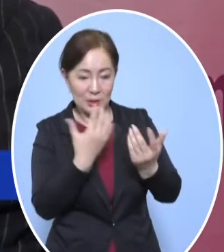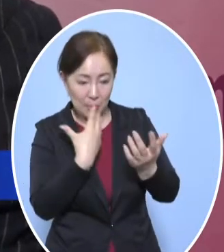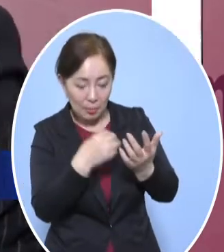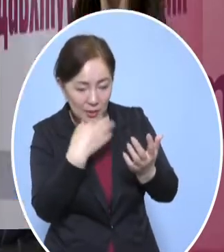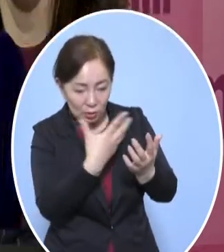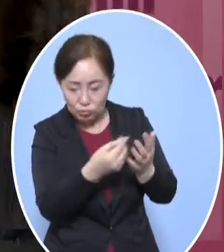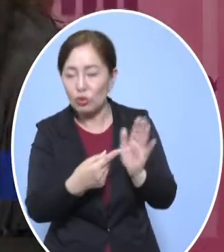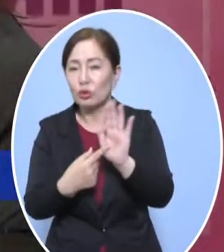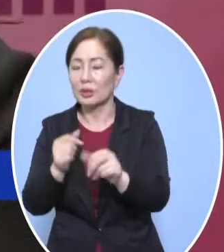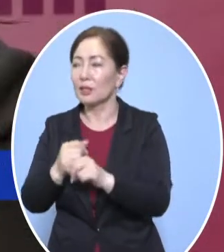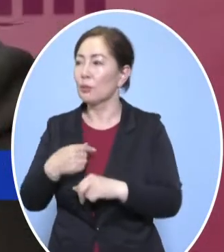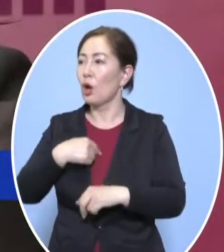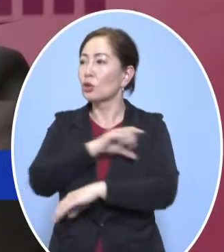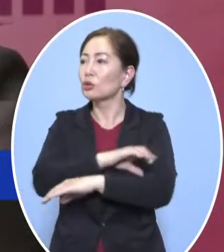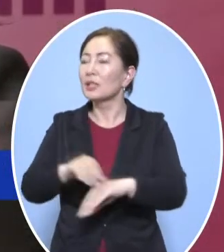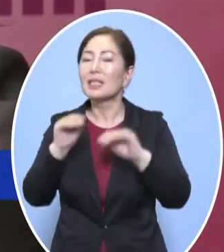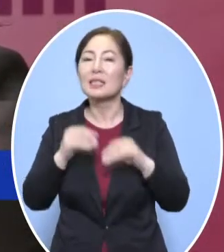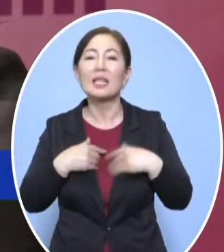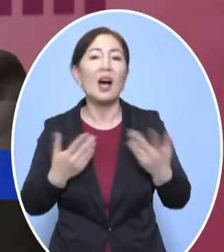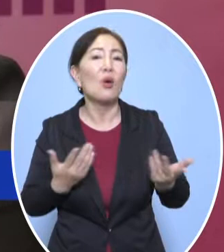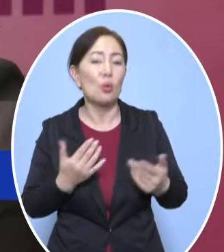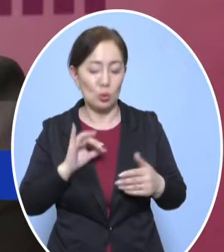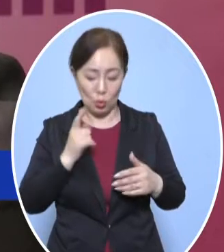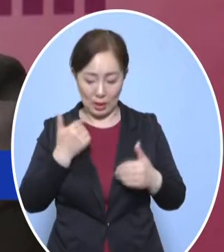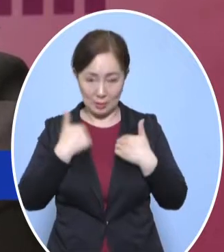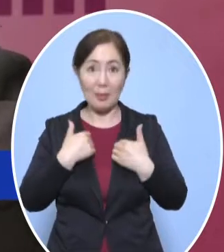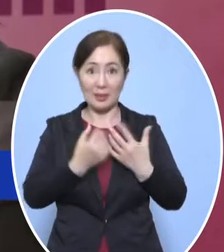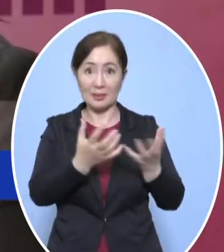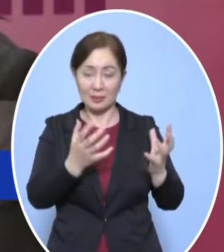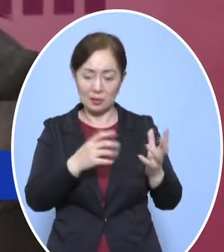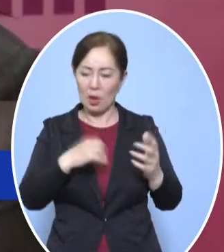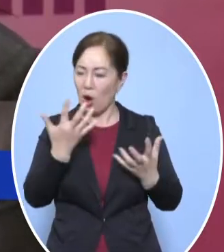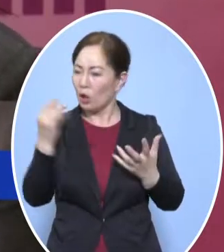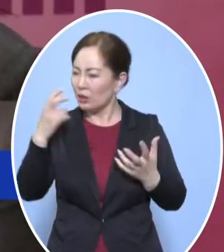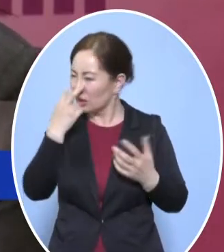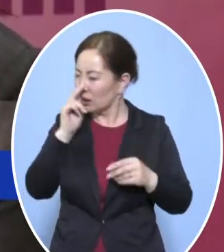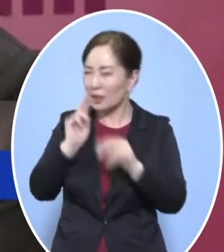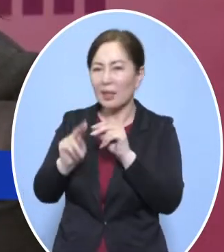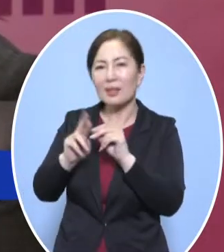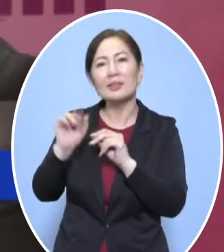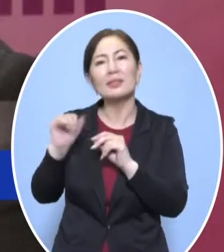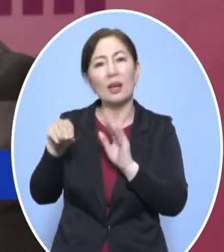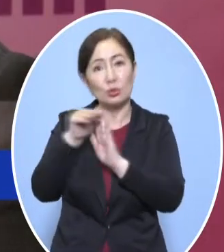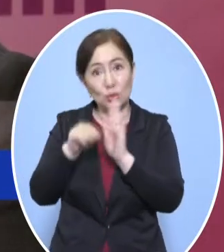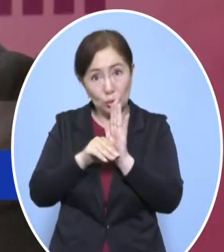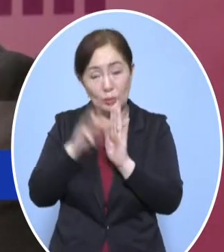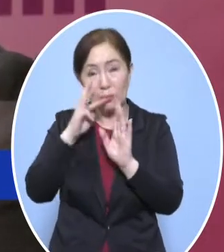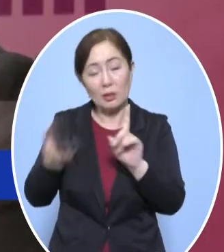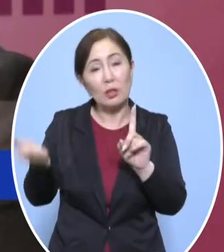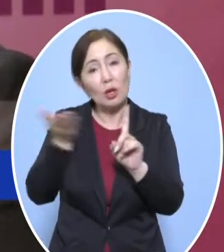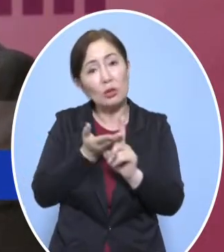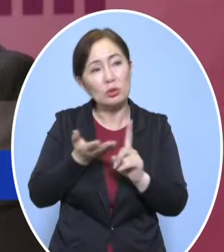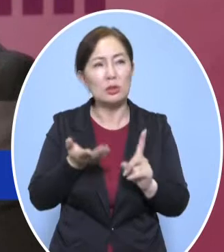нартай мэдээлэл өгч ажиллаа. Миний хувьд өнөөдрийн сургалтын дээр сургагч багш нарт олон нийтийн хяналтыг хэрэгжүүлэх журмын талаарх мэдээллийг